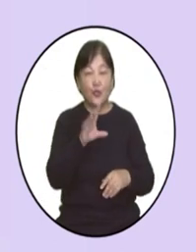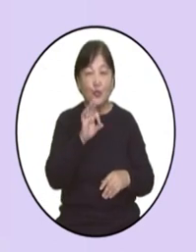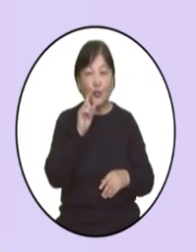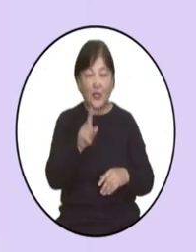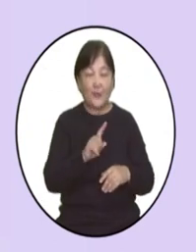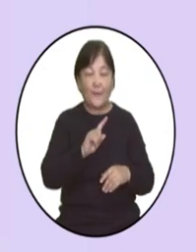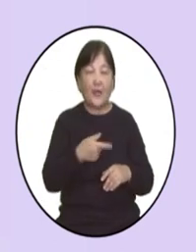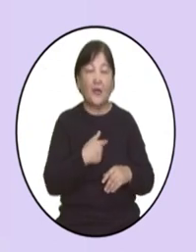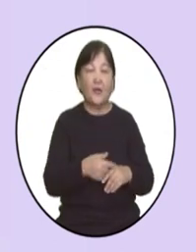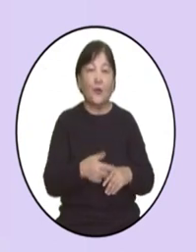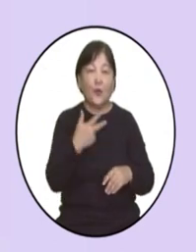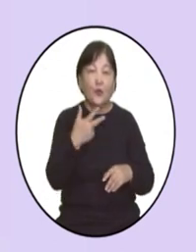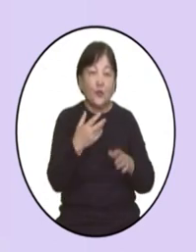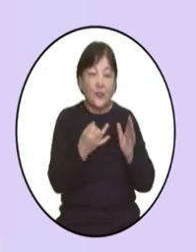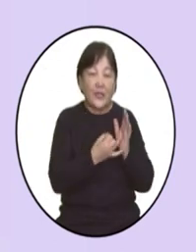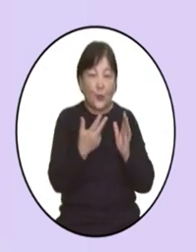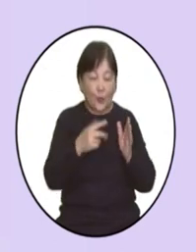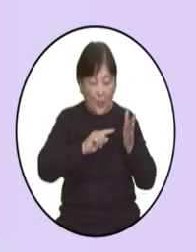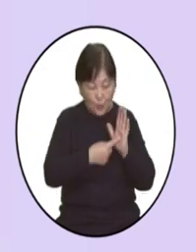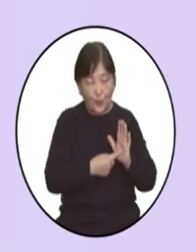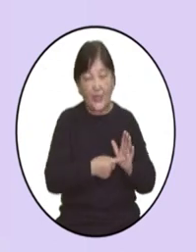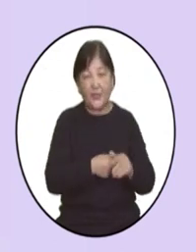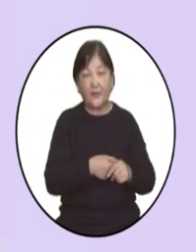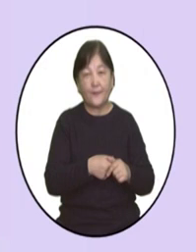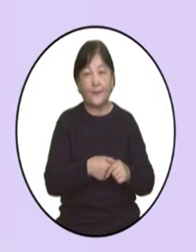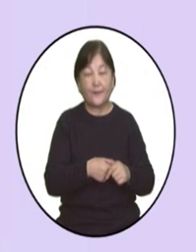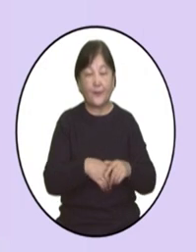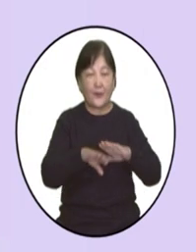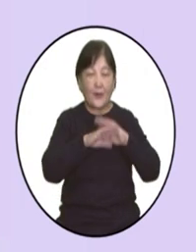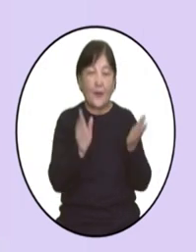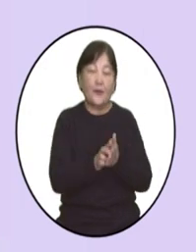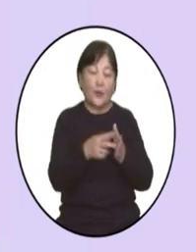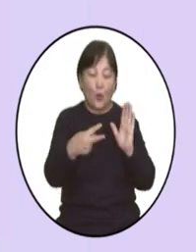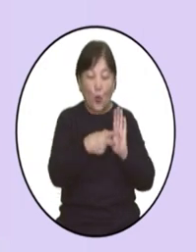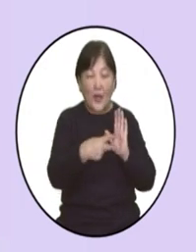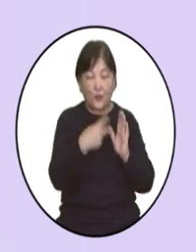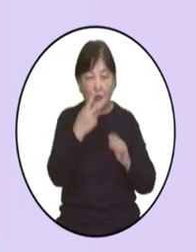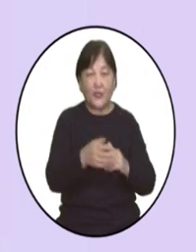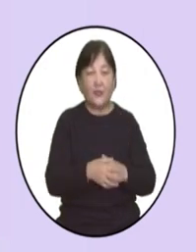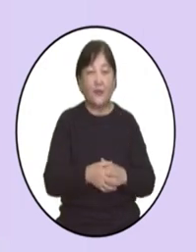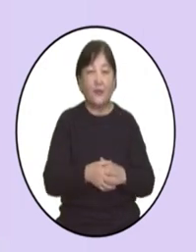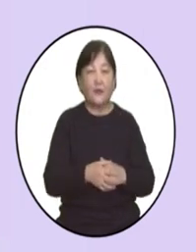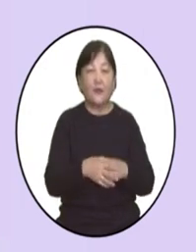101,325 паскалаар үржээд 760 мөнгө усны багны даралттай хуваахна. Ингээд